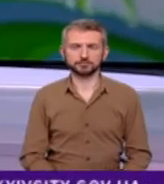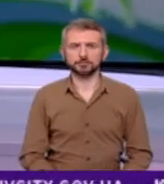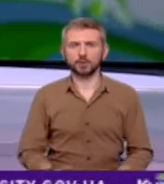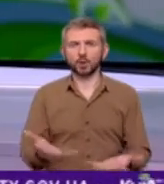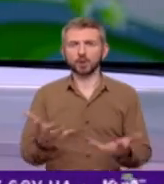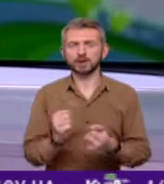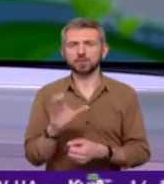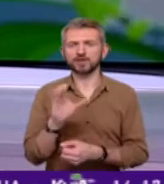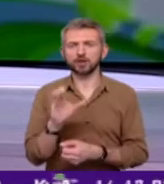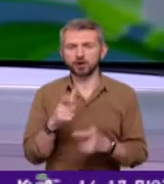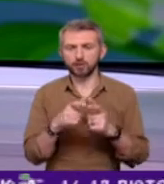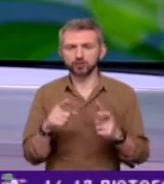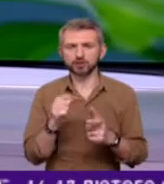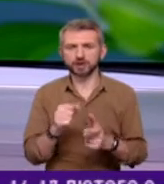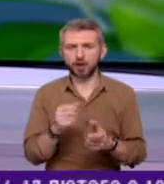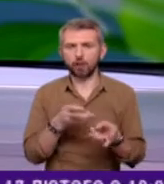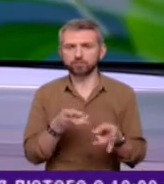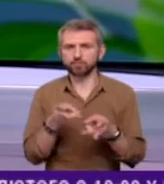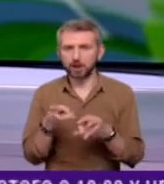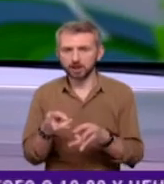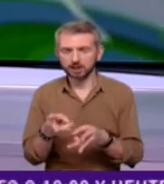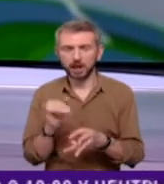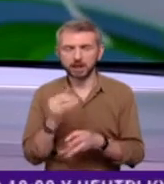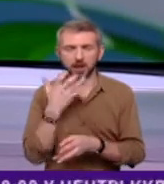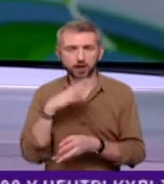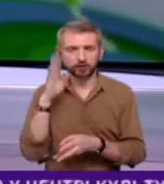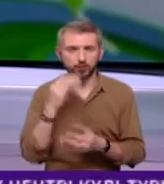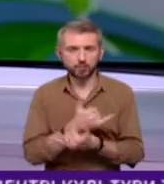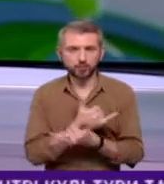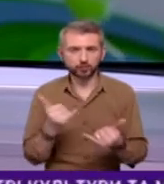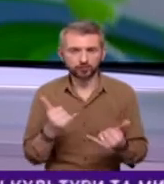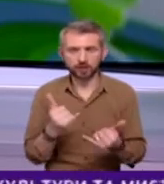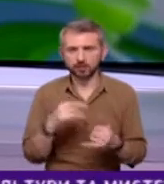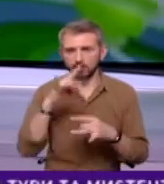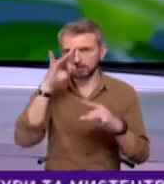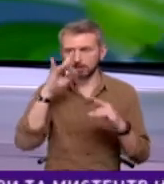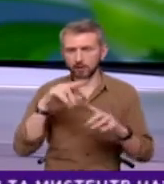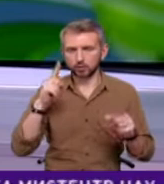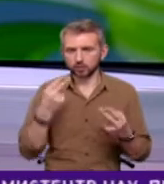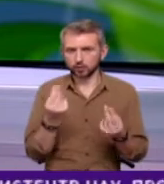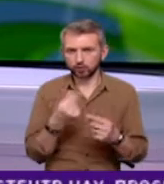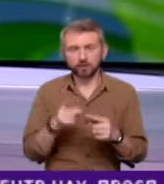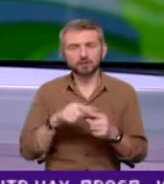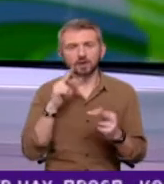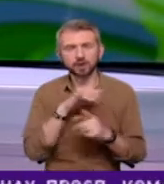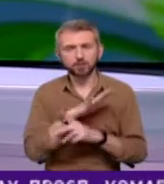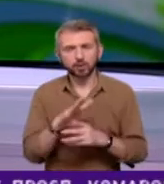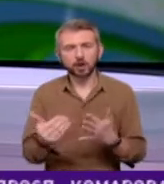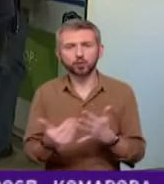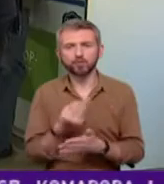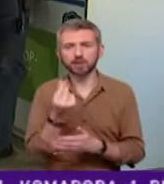Отримали січневу платіжку за централізоване опалення і гаряче водопостачання із несподівано великими сумами. Це не помилка. Новий